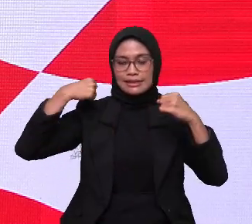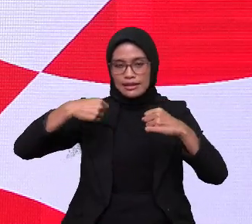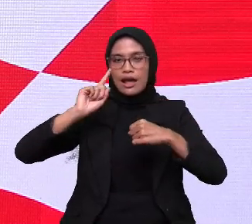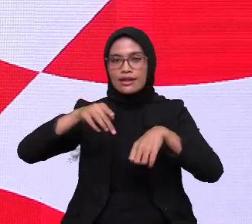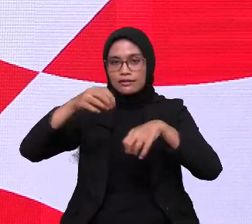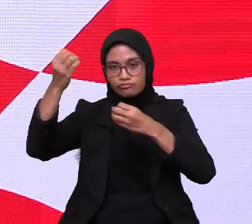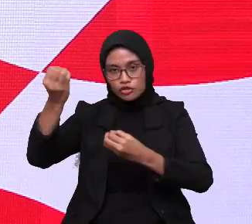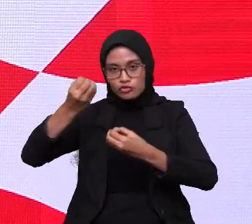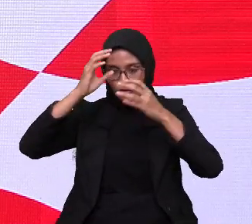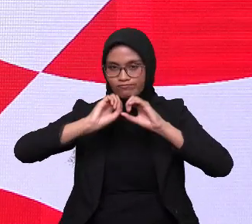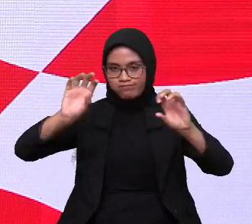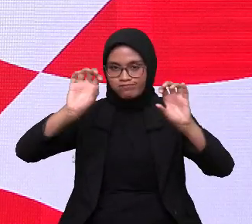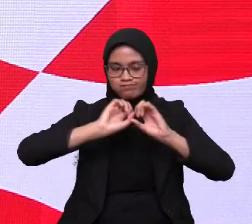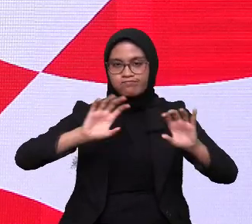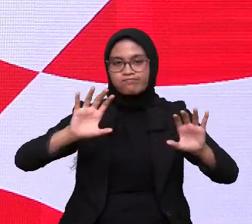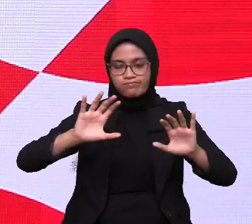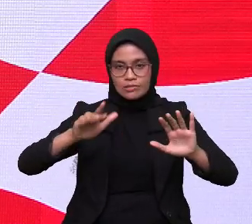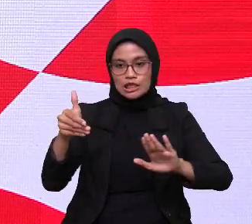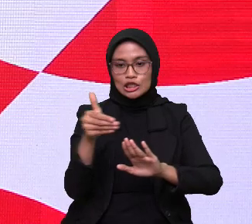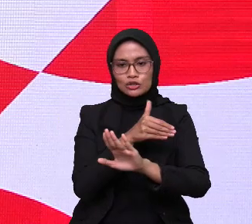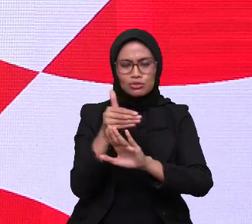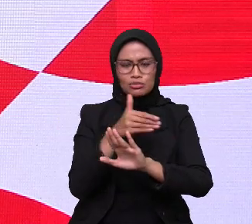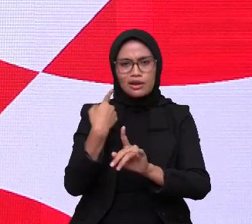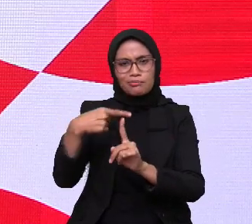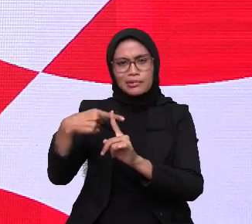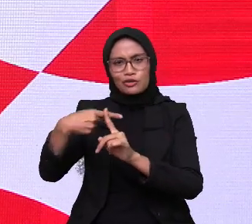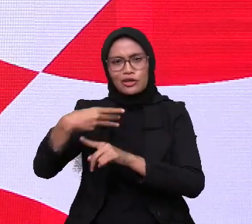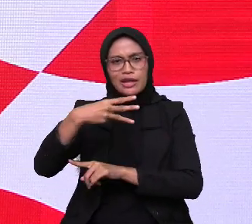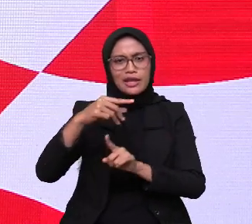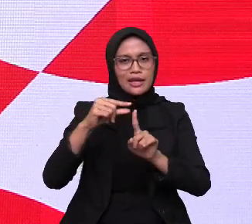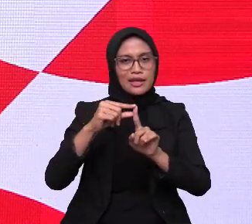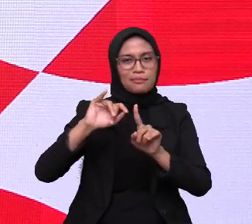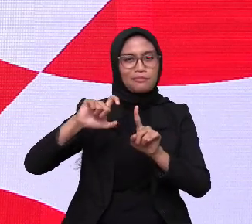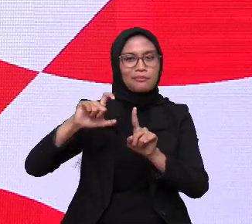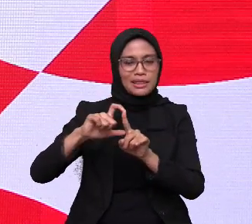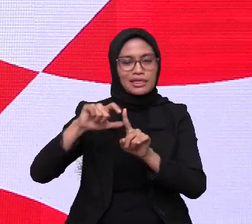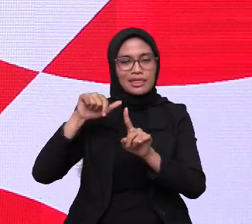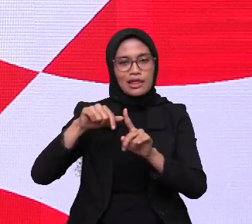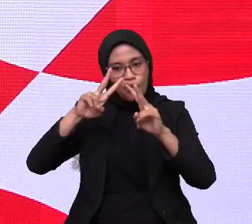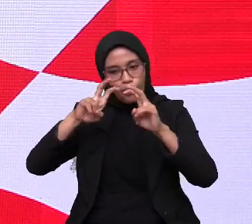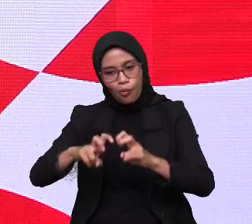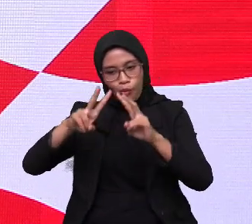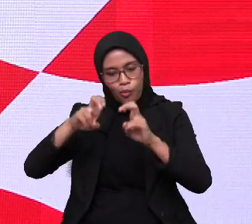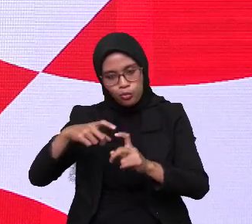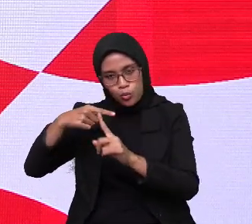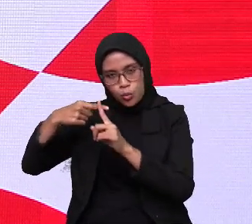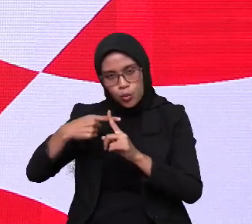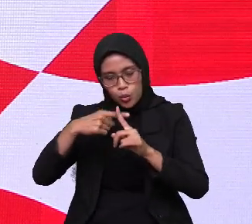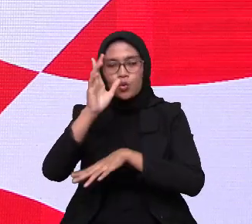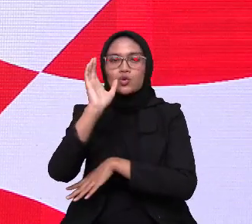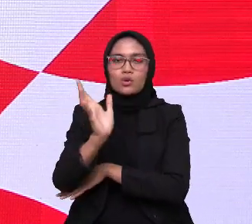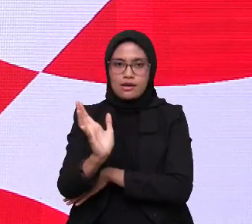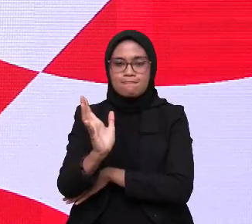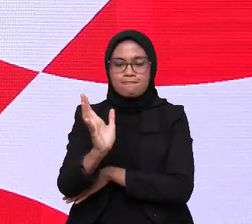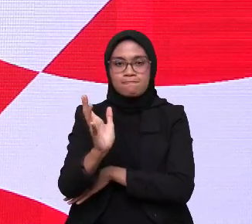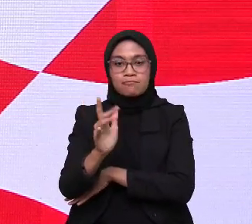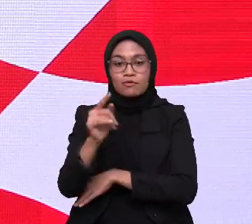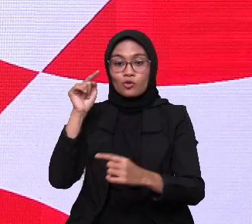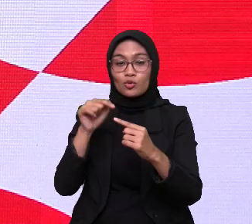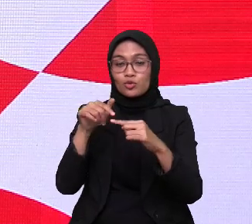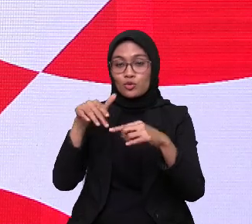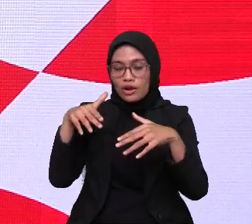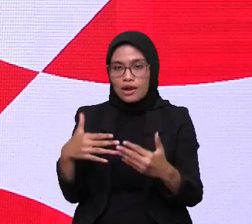telah melalui perhitungan epidemiologis terlebih dahulu seyogyanya Upaya ini semata-mata untuk memberikan perlindungan